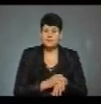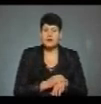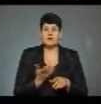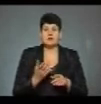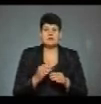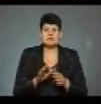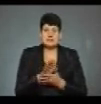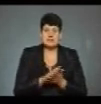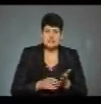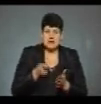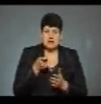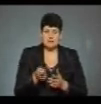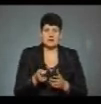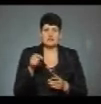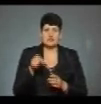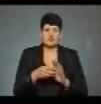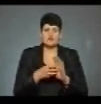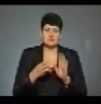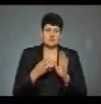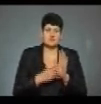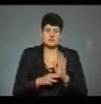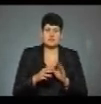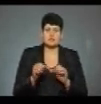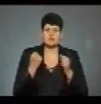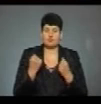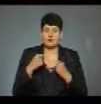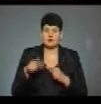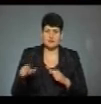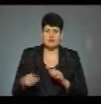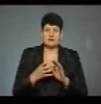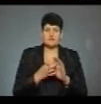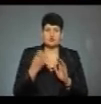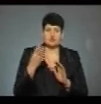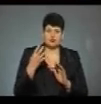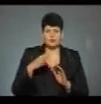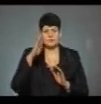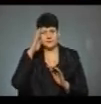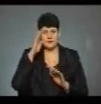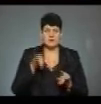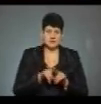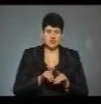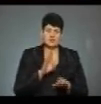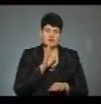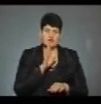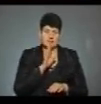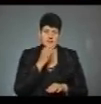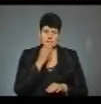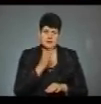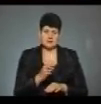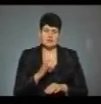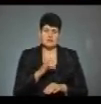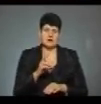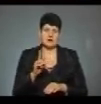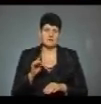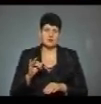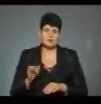Заявки на участь в іграх подали 1880 спортсменів. З них 940 юнаків і стільки ж дівчат, повідомила Світлана Кравчук.